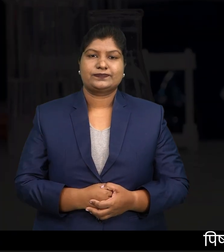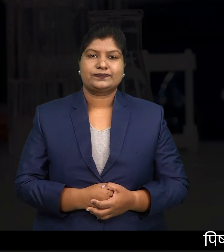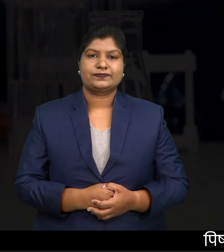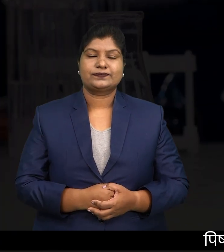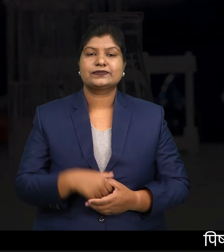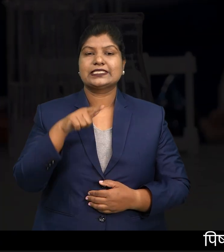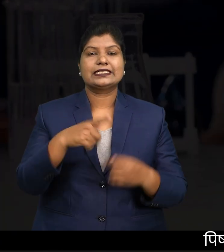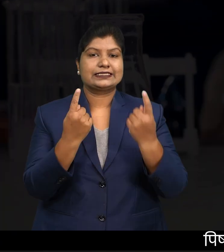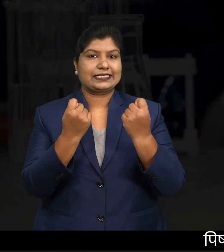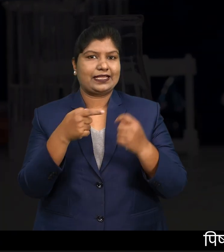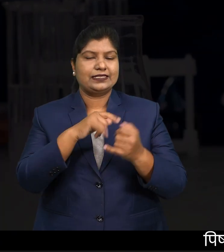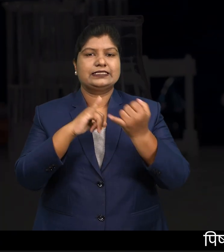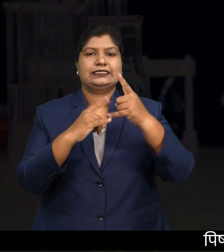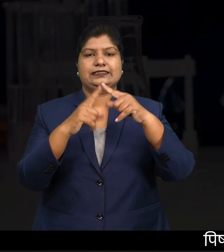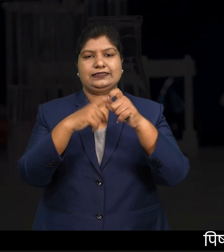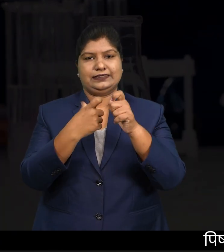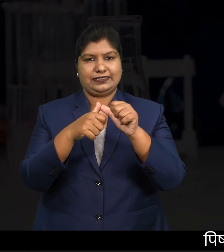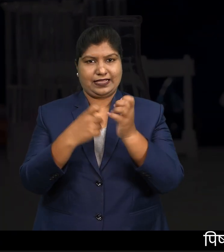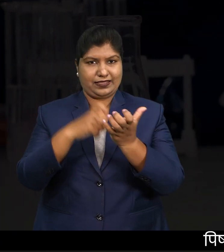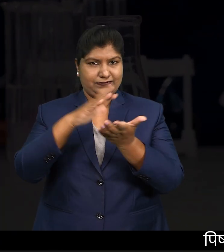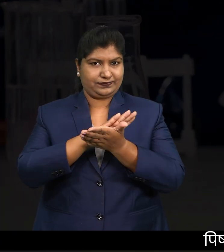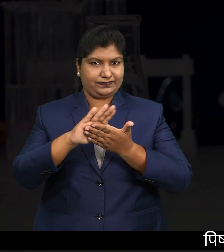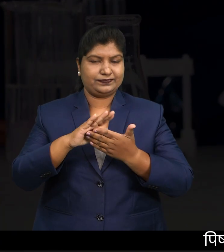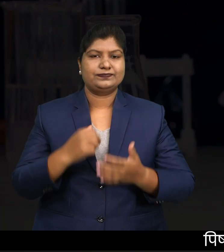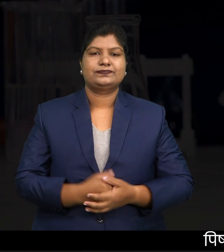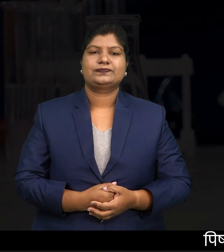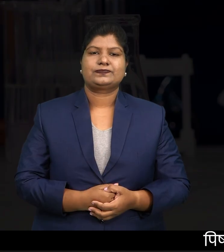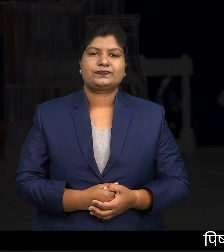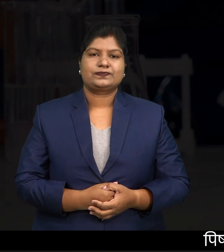पिष्टमय पदार्थांसाठी चाचणी.